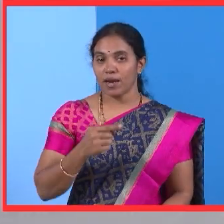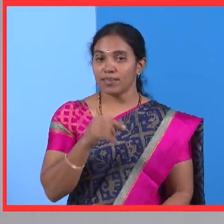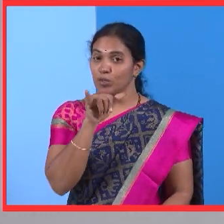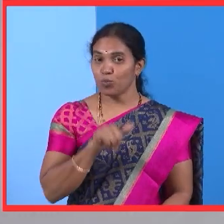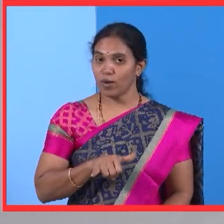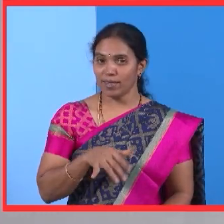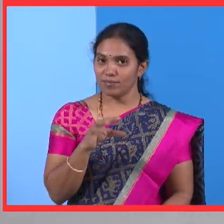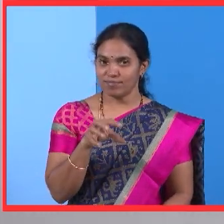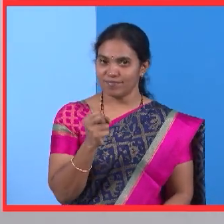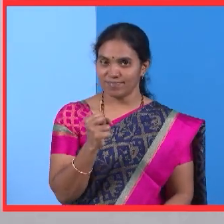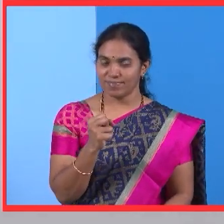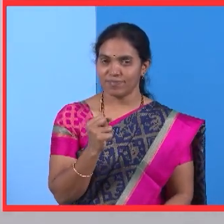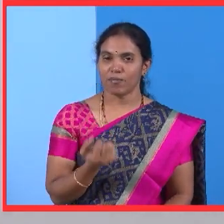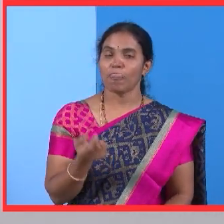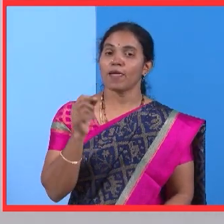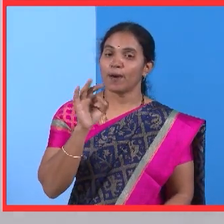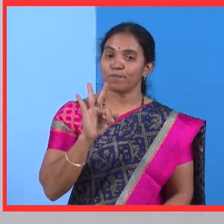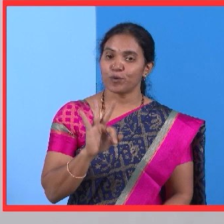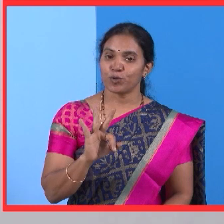3 பிளஸ் 2